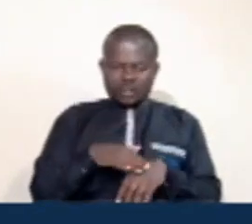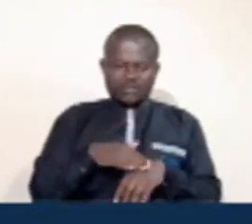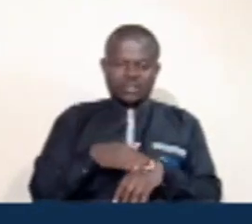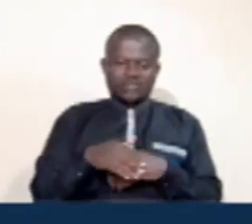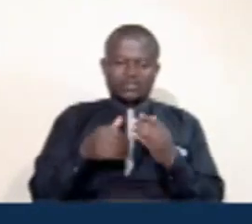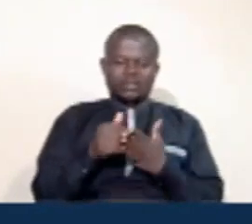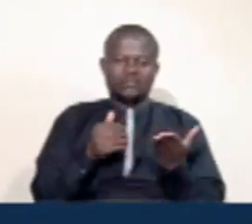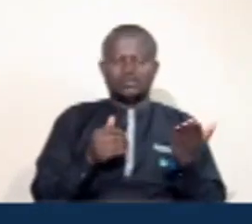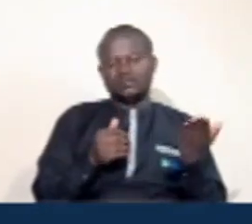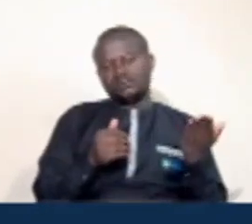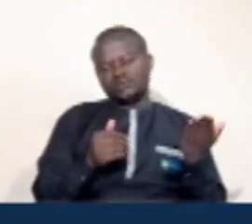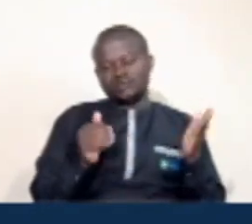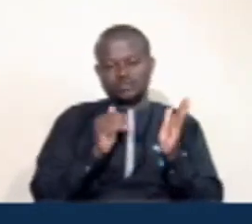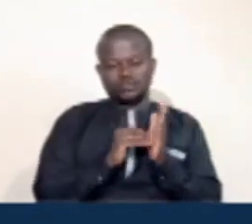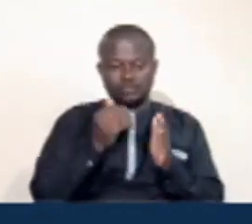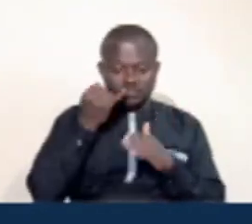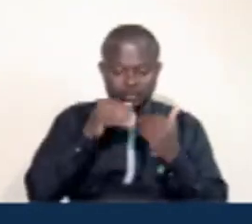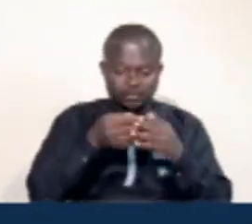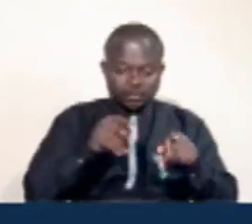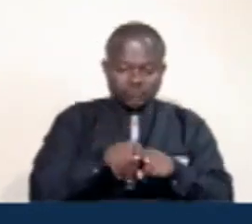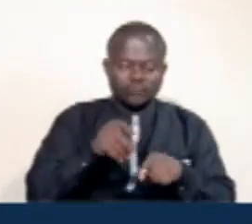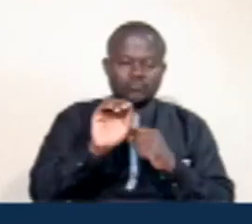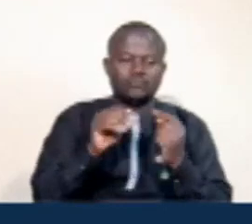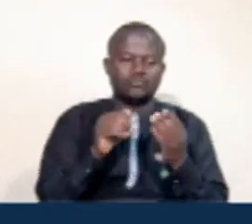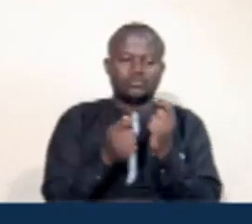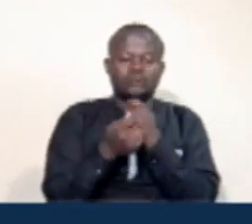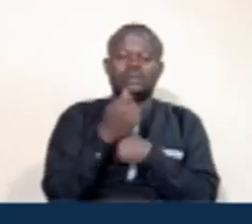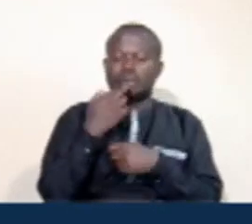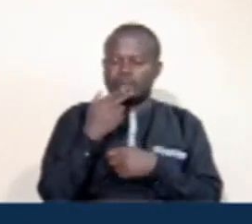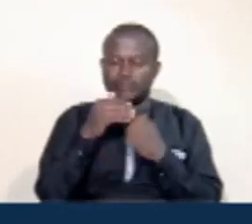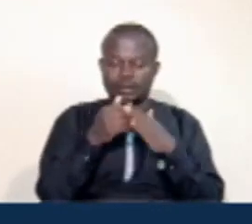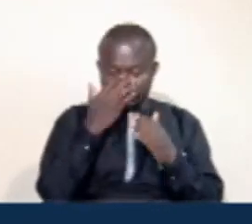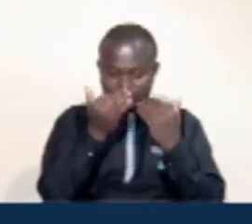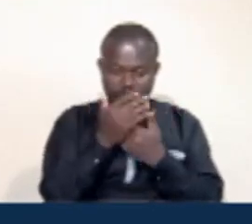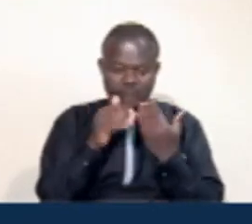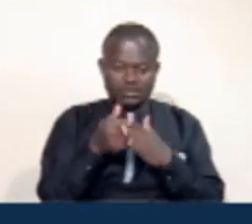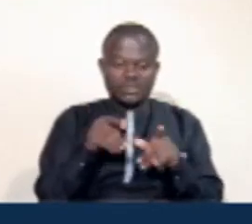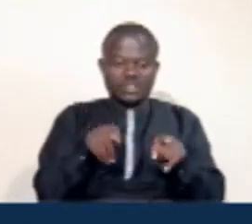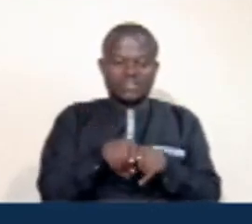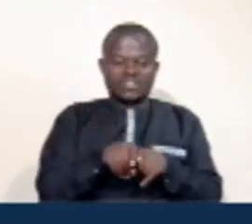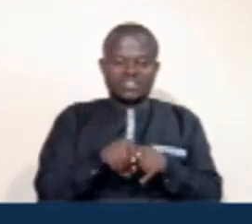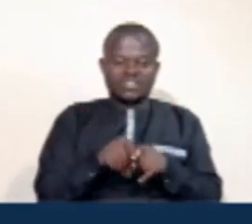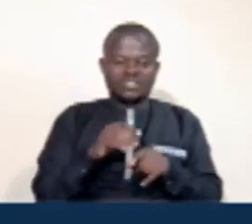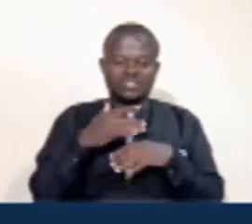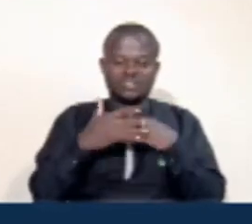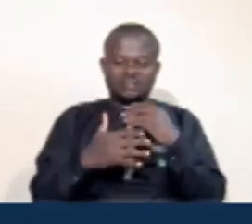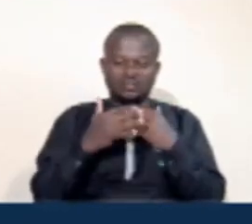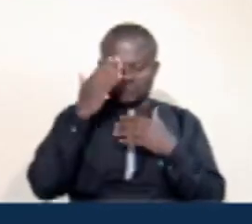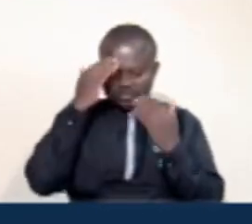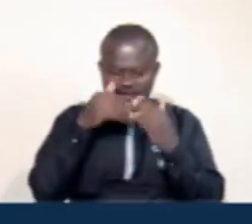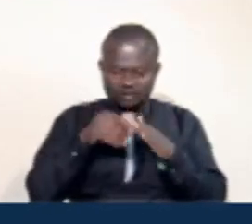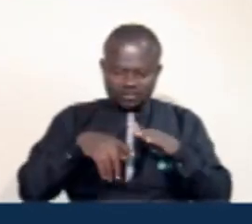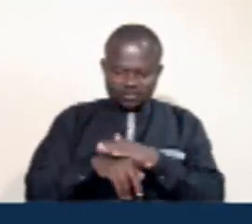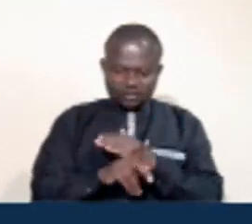ukaba nk'ubushye hanyuma rero bibaye gutyo nk'ubushye uhita utukura bucya mu gitondo usa nk'uwabaye amaraso kuko ari ije rita